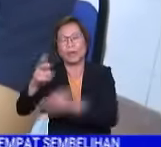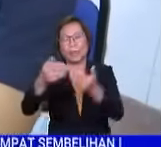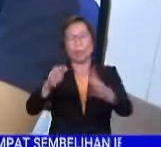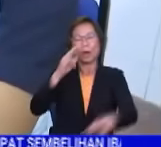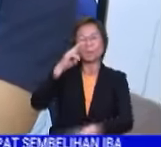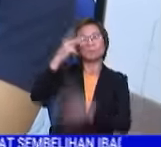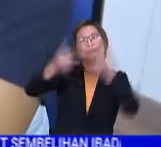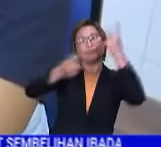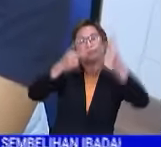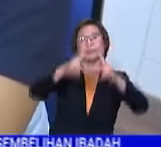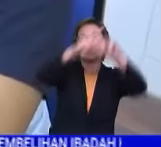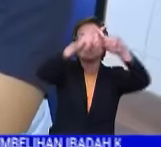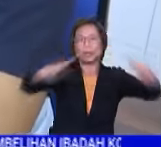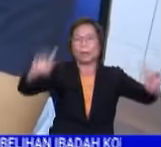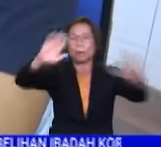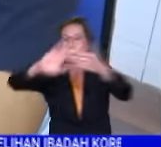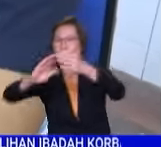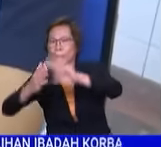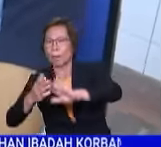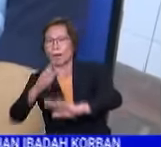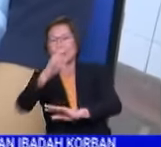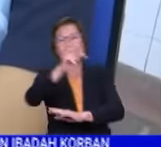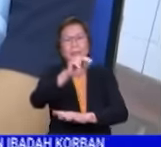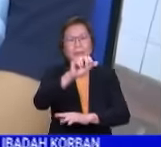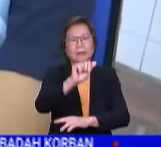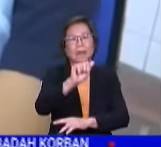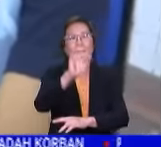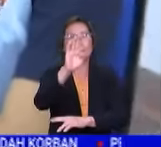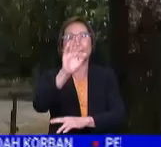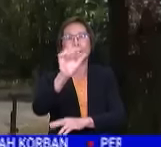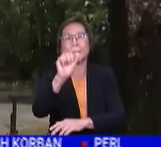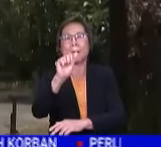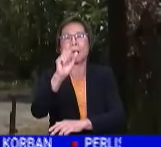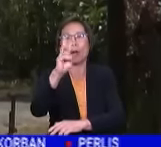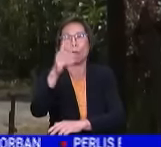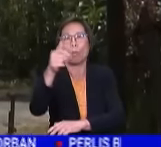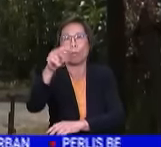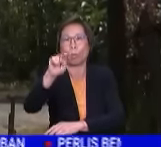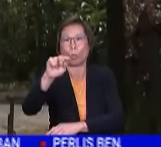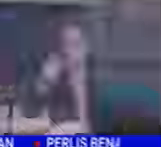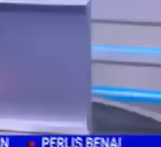PPV di Dewan Masyarakat Nabawan.